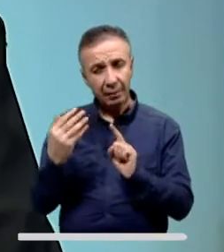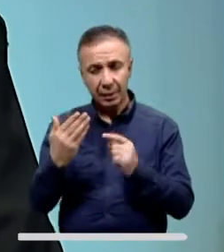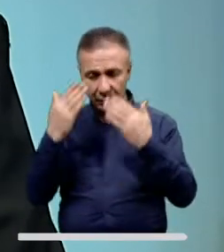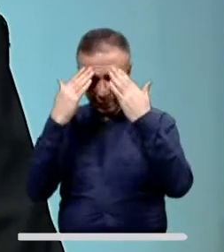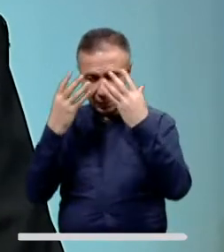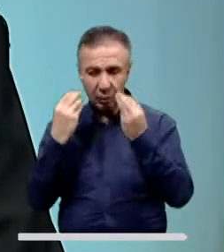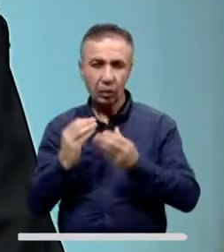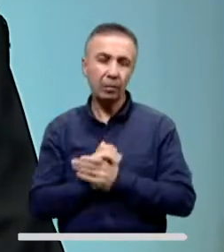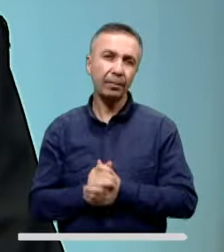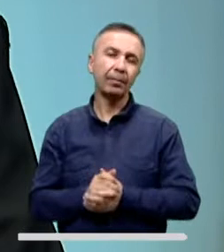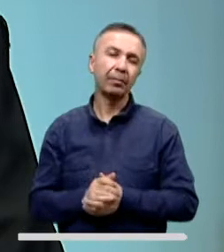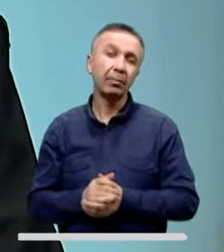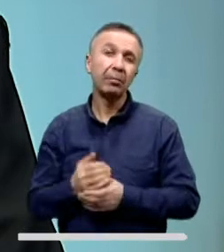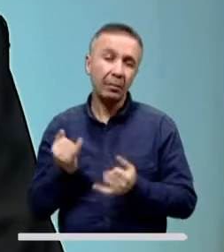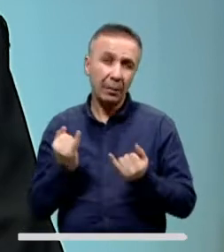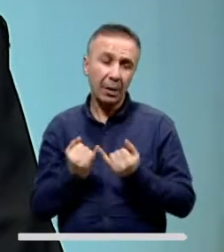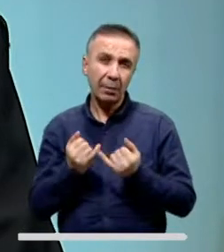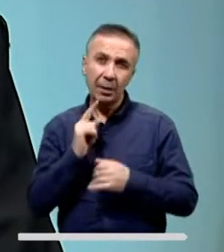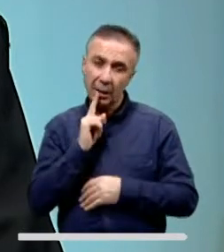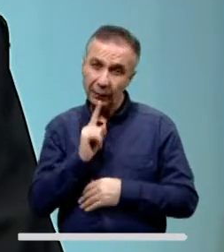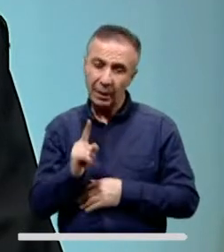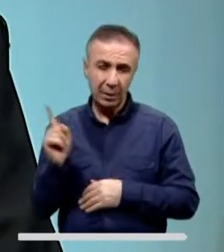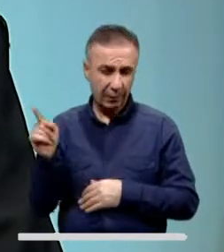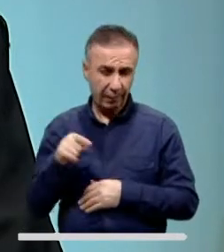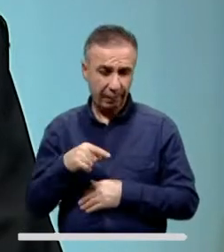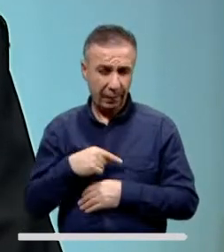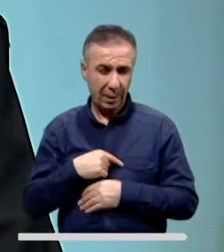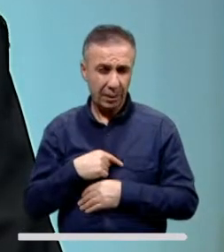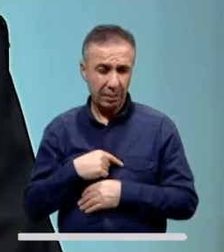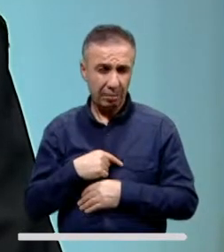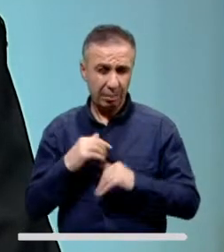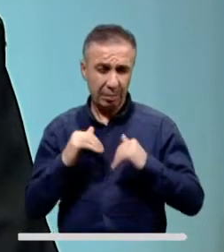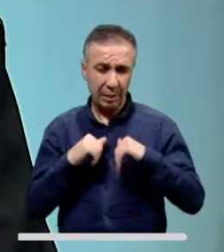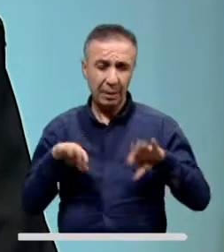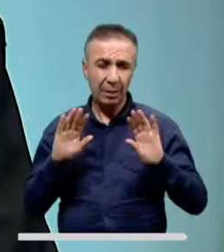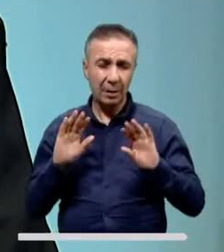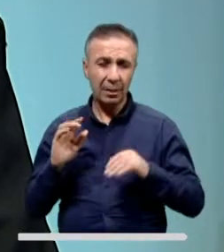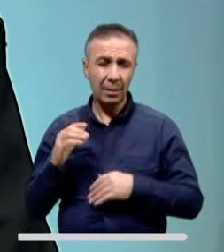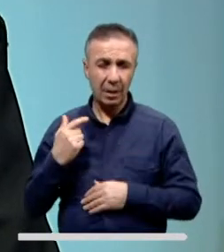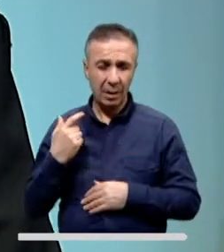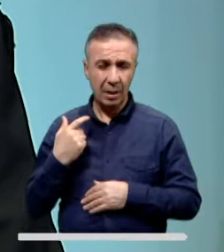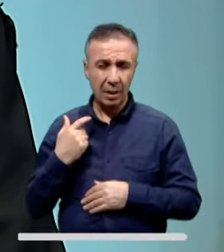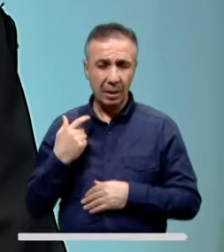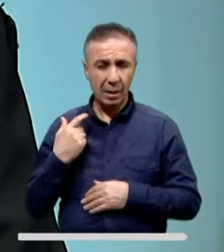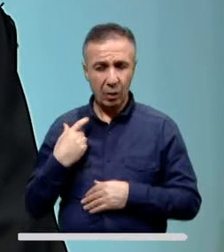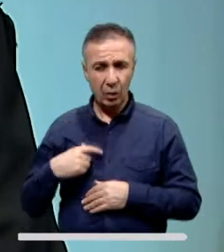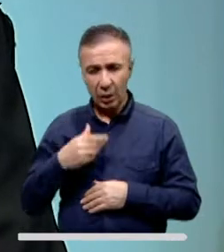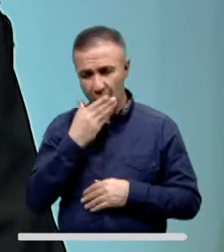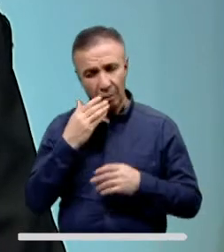Şimdi kardeşimiz farz, vacip ayrımı yapmadı sanıyorum. Nafile oruç da olabilir, Ramazan